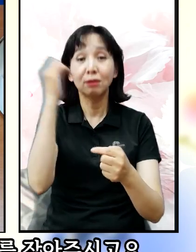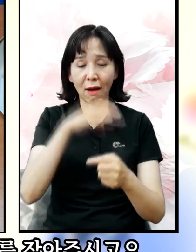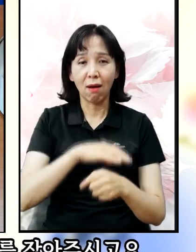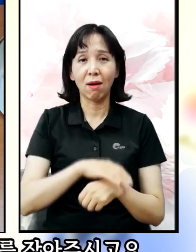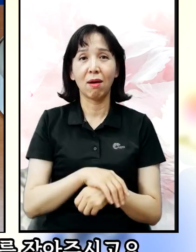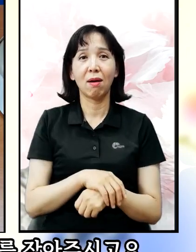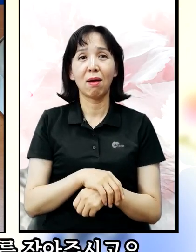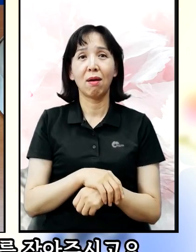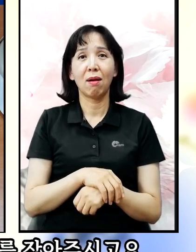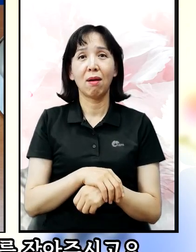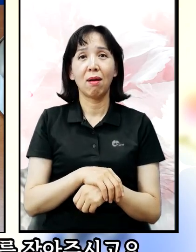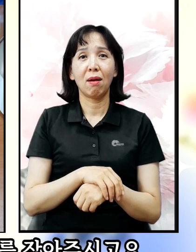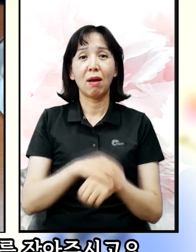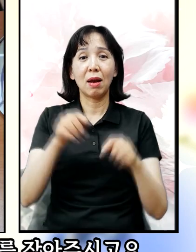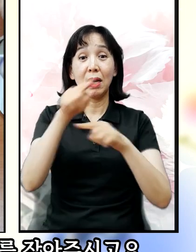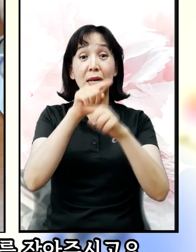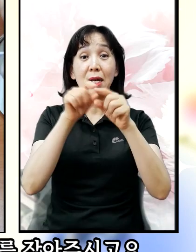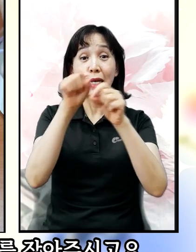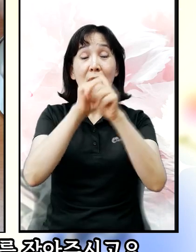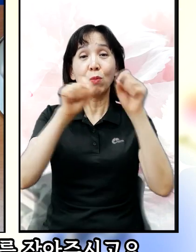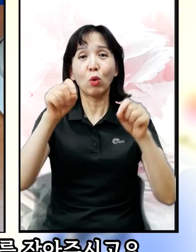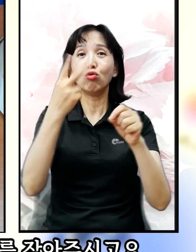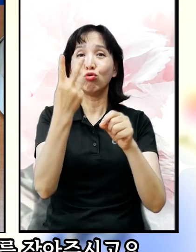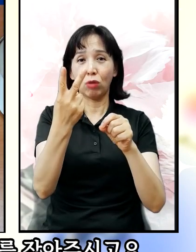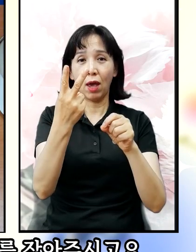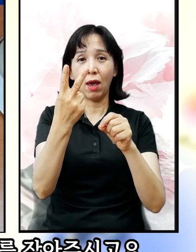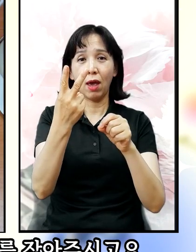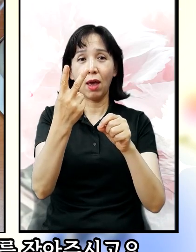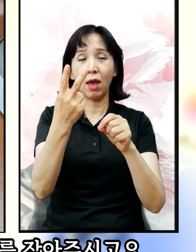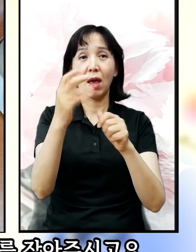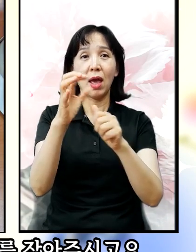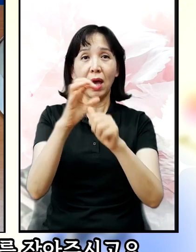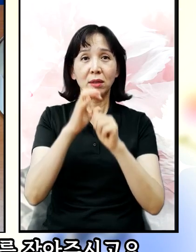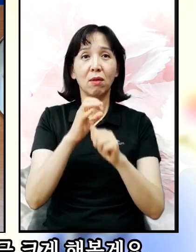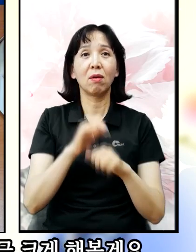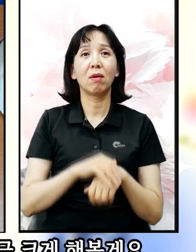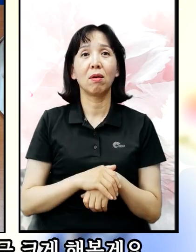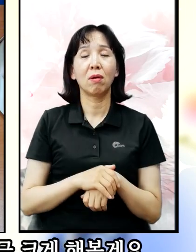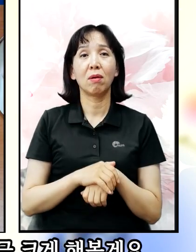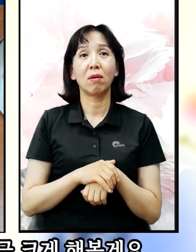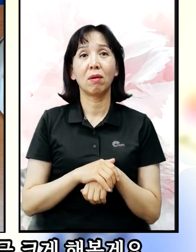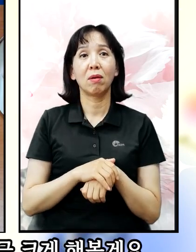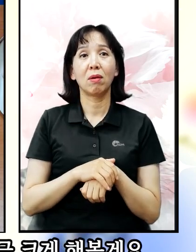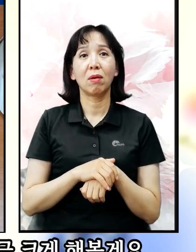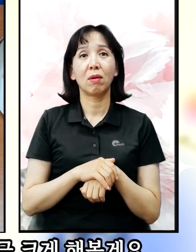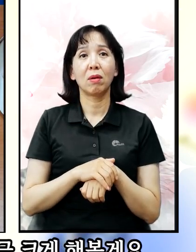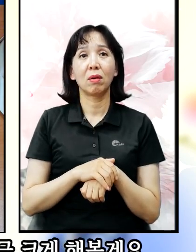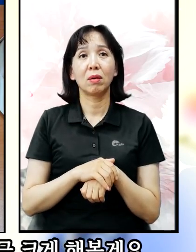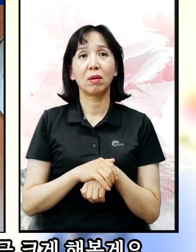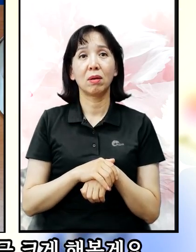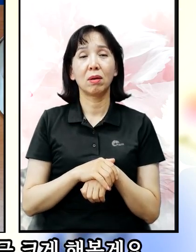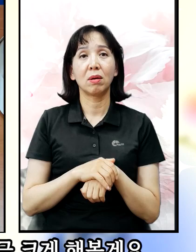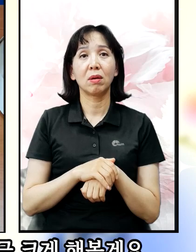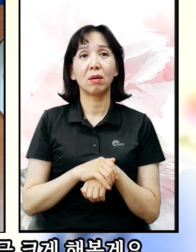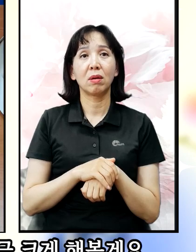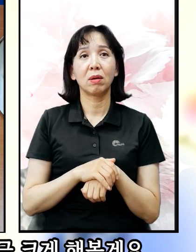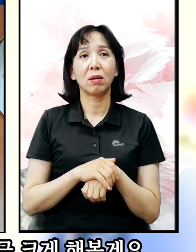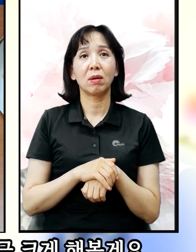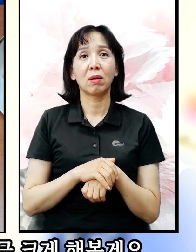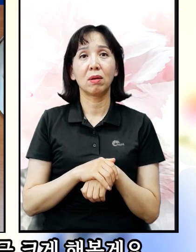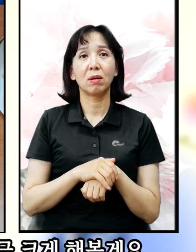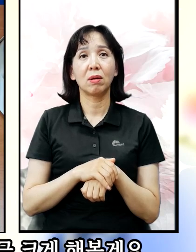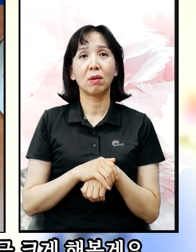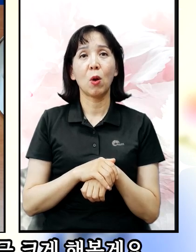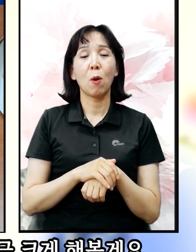그냥 가는 대로 리본을 이렇게 2가지를 잡아 주시고요. 가는 대로 조금 리스가